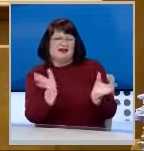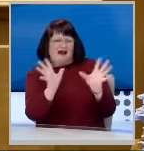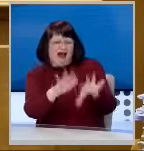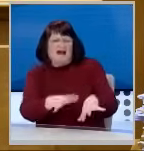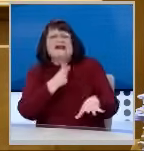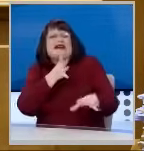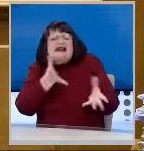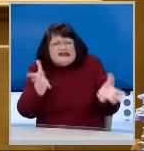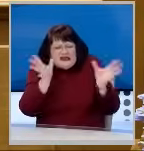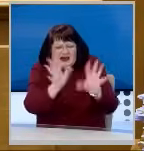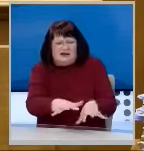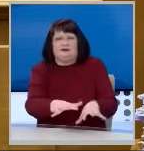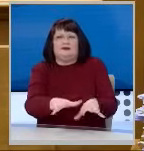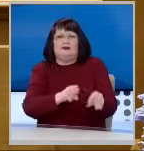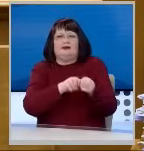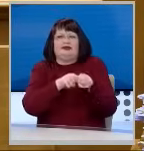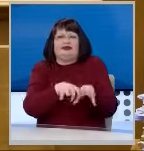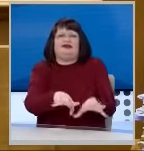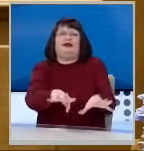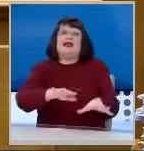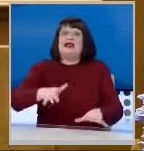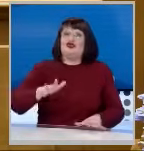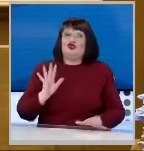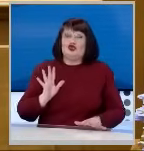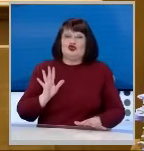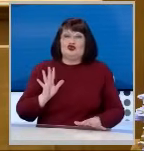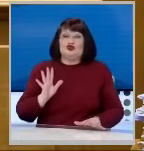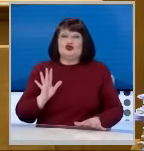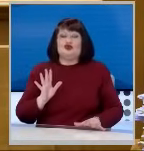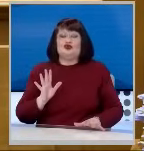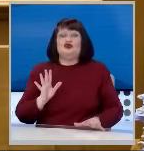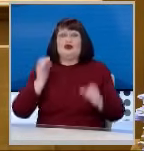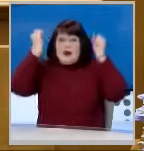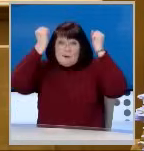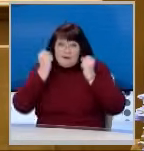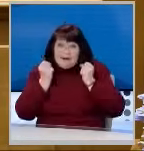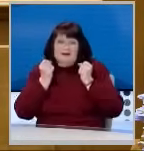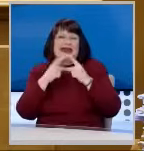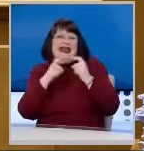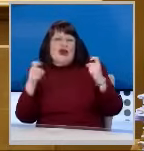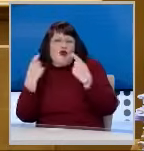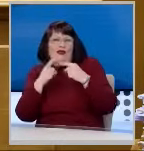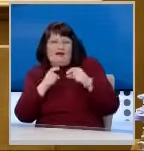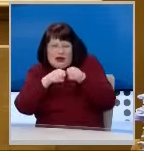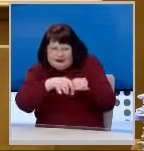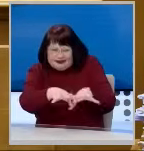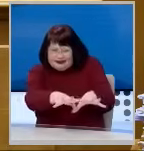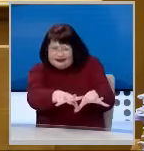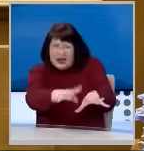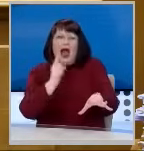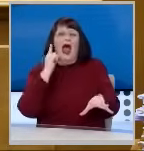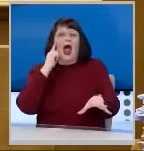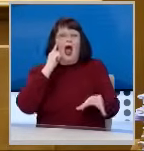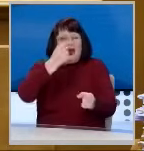που μπορεί να έχει διασπαρεί η όποια επιζήμια ύλη γνωρίζατε ότι υπάρχει